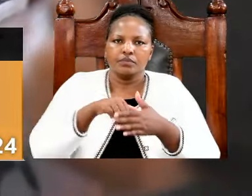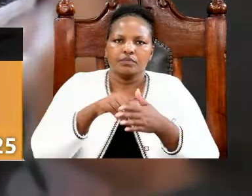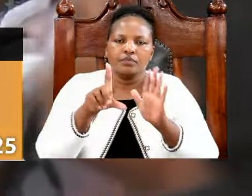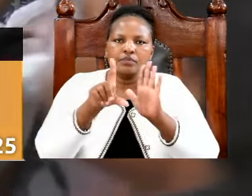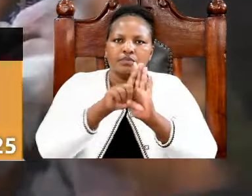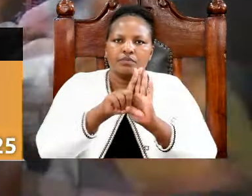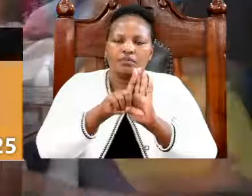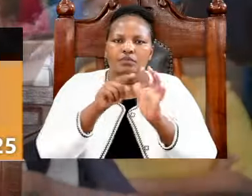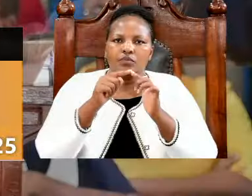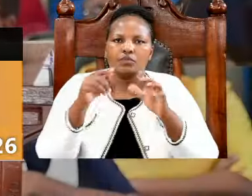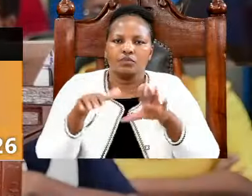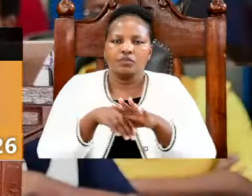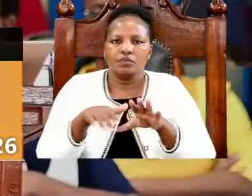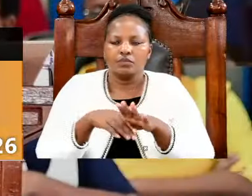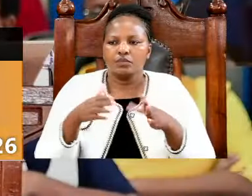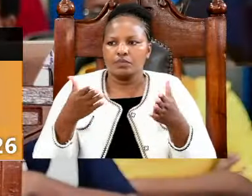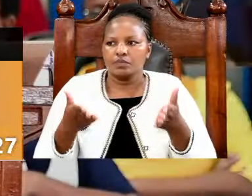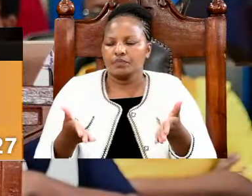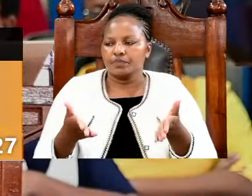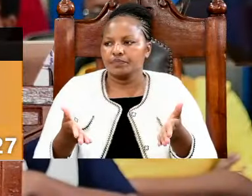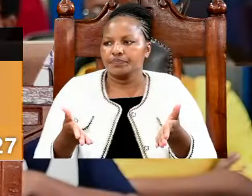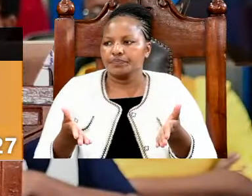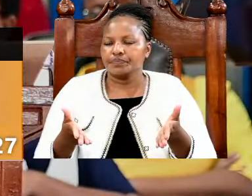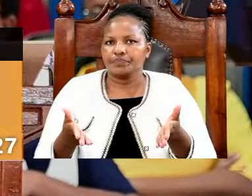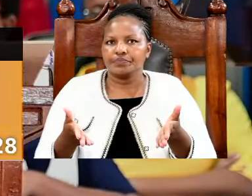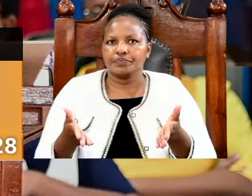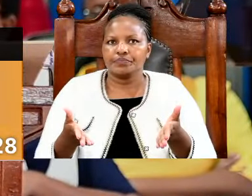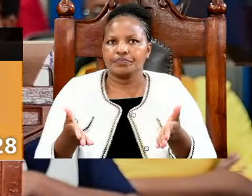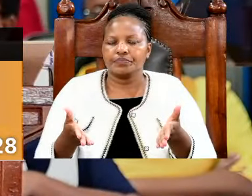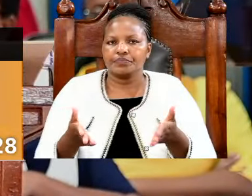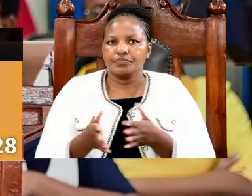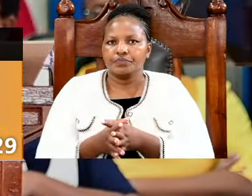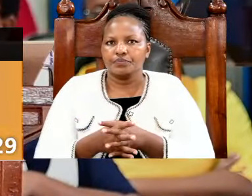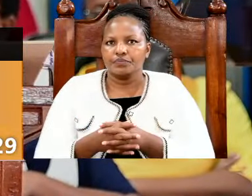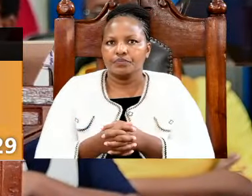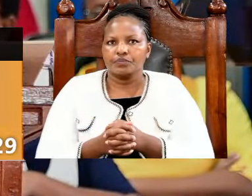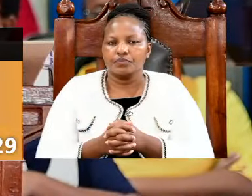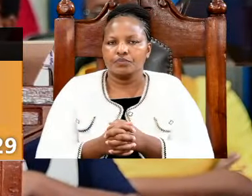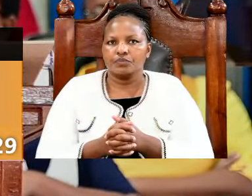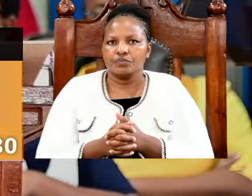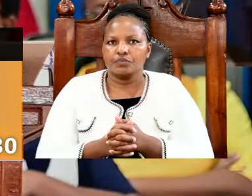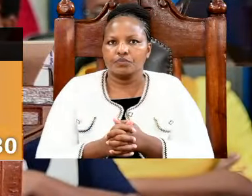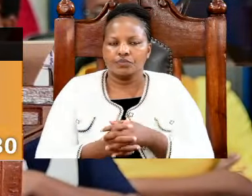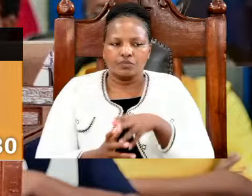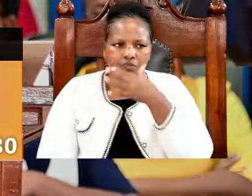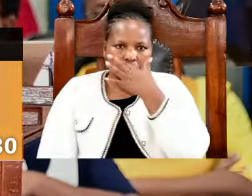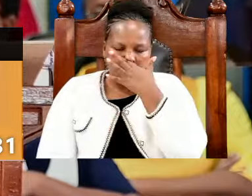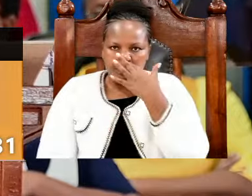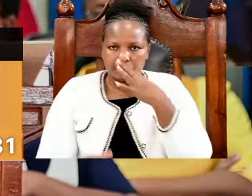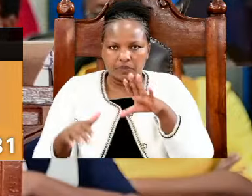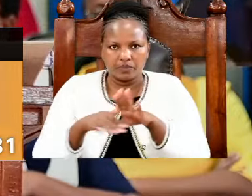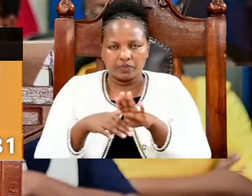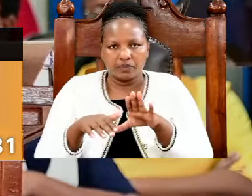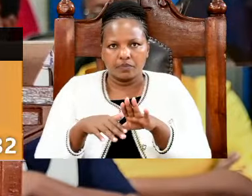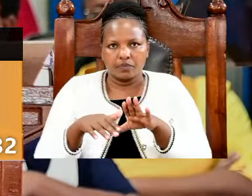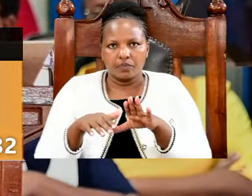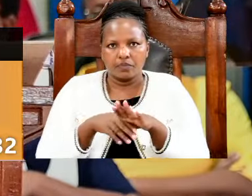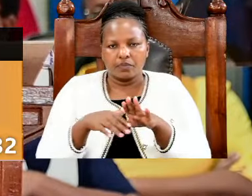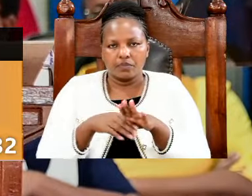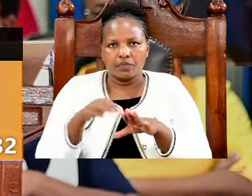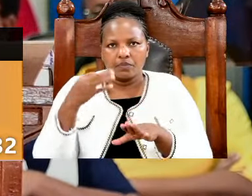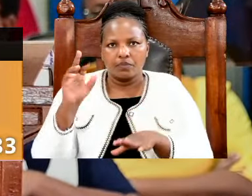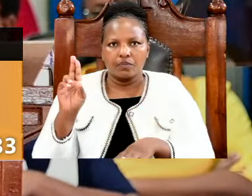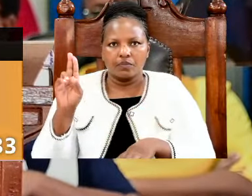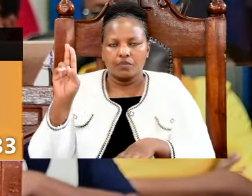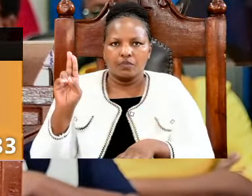Muthoni Maina, ambaye pia anaitwa Wanyokafi Awajakufu, na ni member wa Uhuru